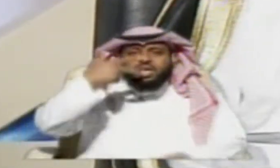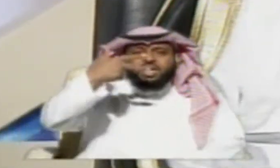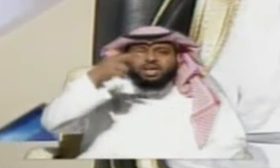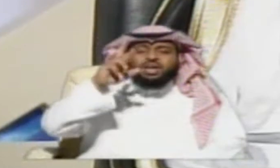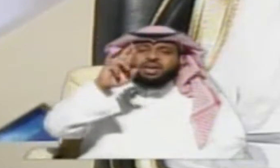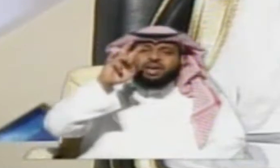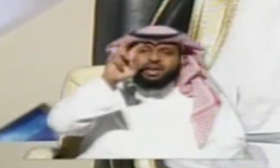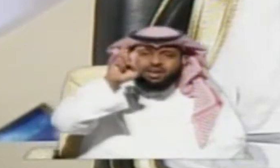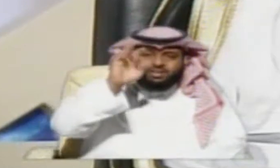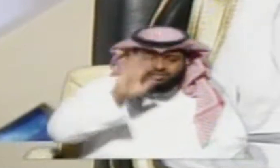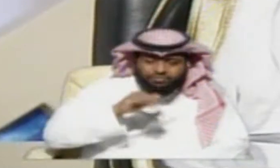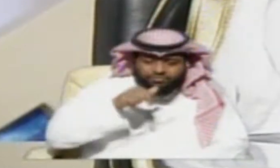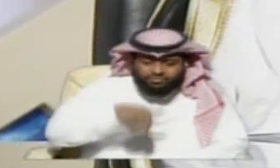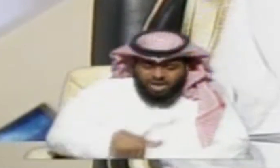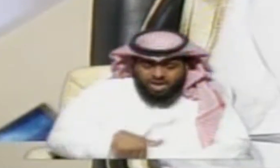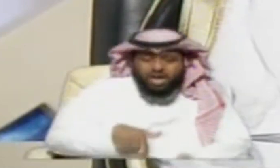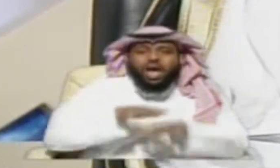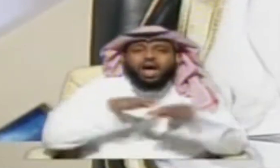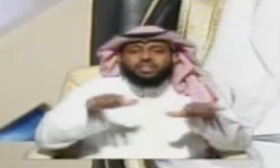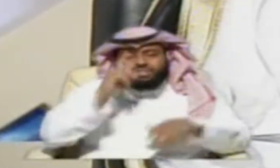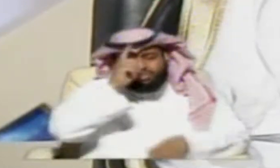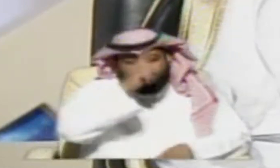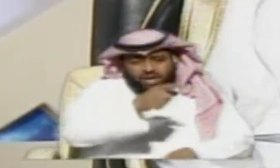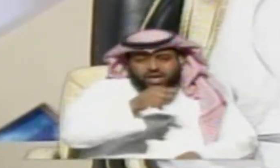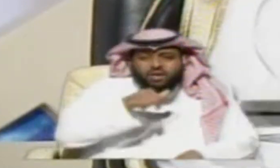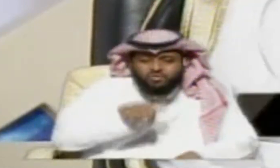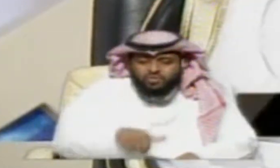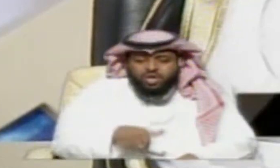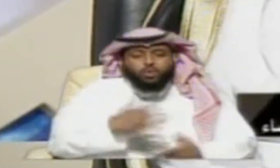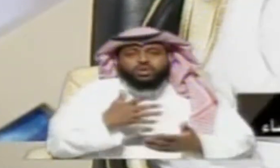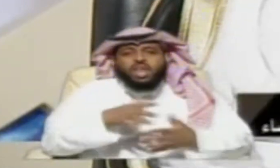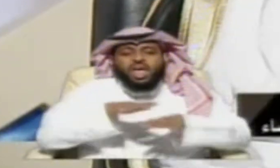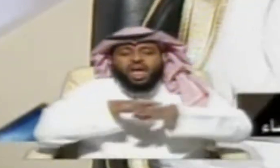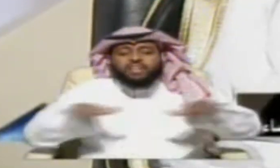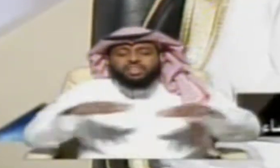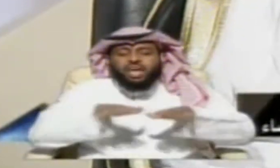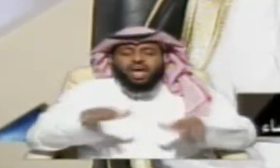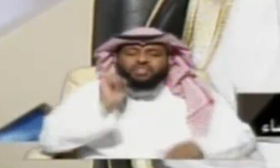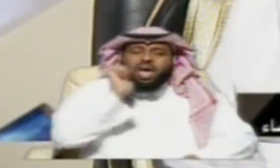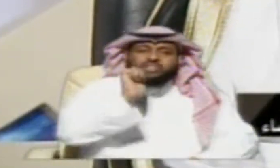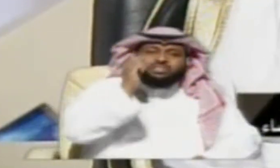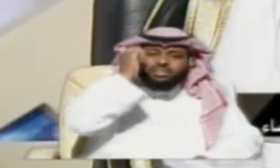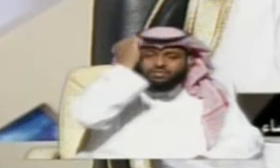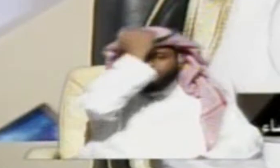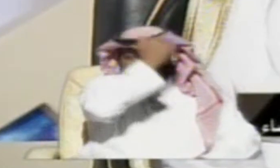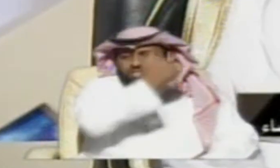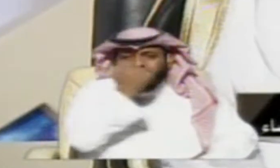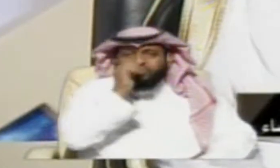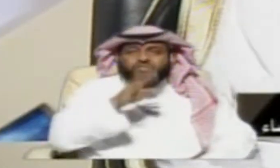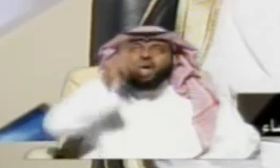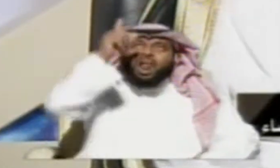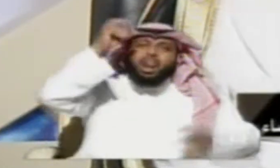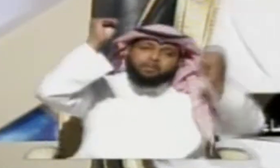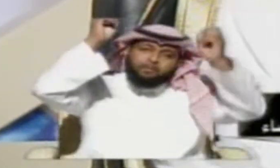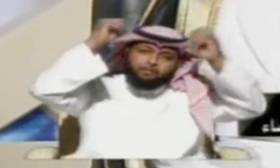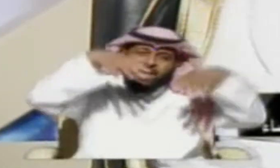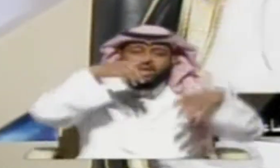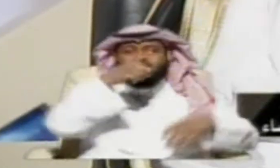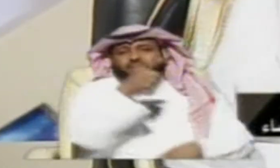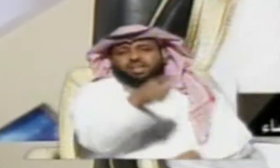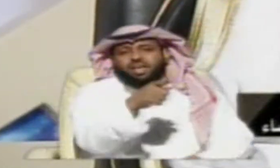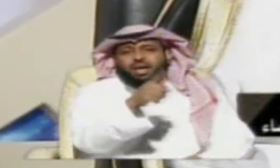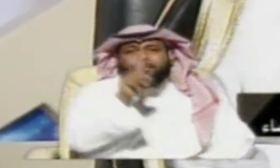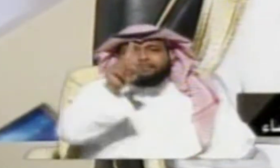المباركة أرض غزة، وهي قطعة من فلسطين، البلد التي بارك الله تعالى فيها،